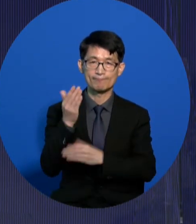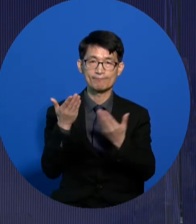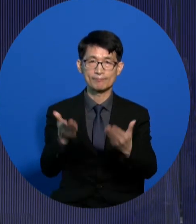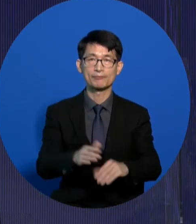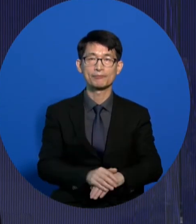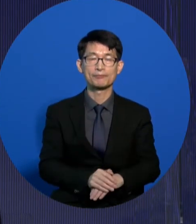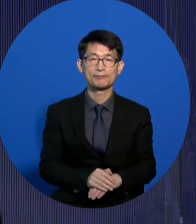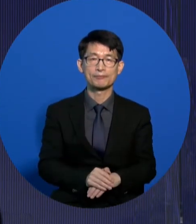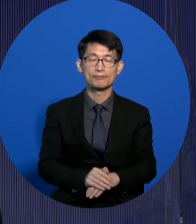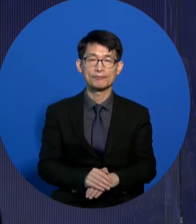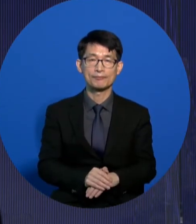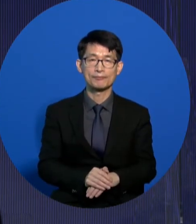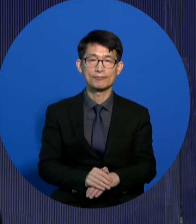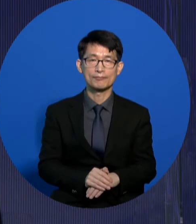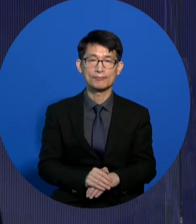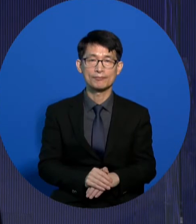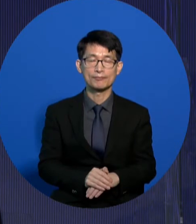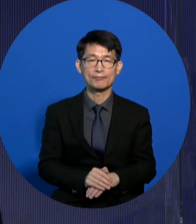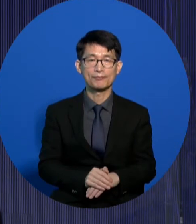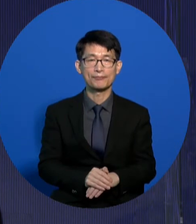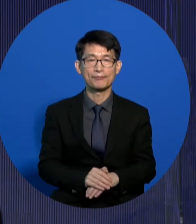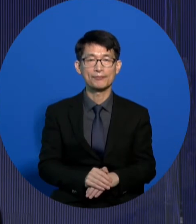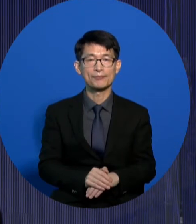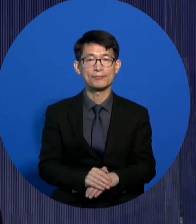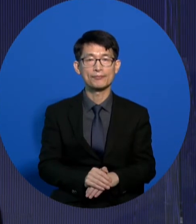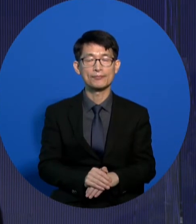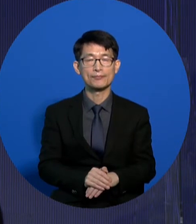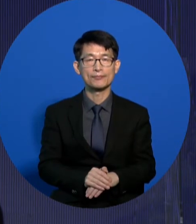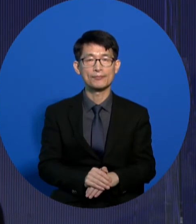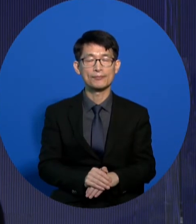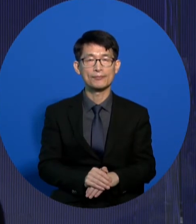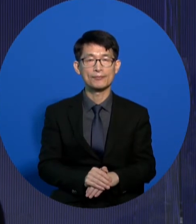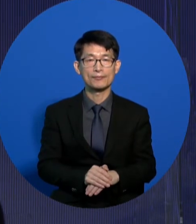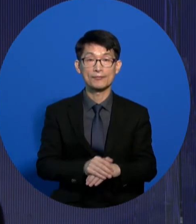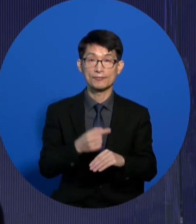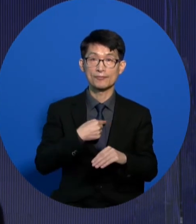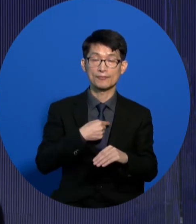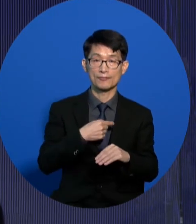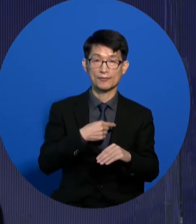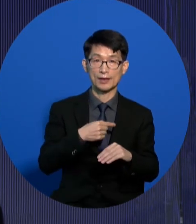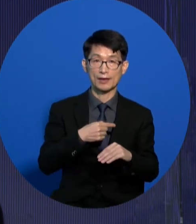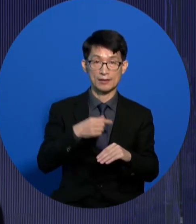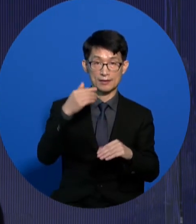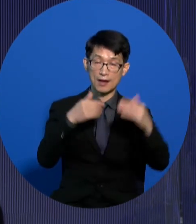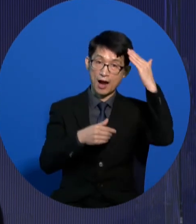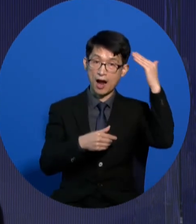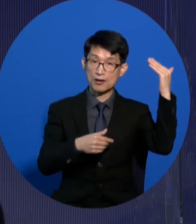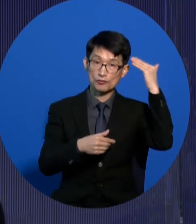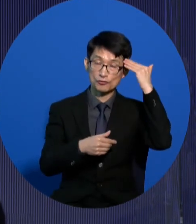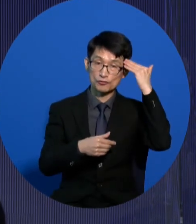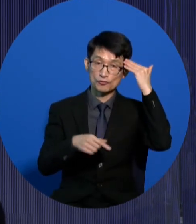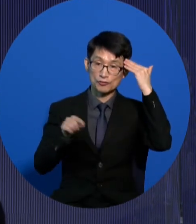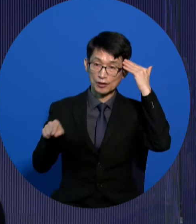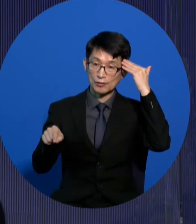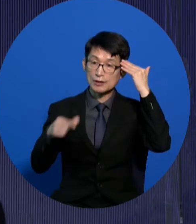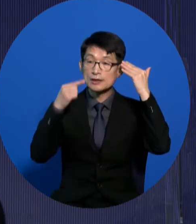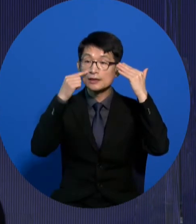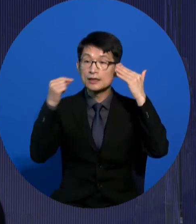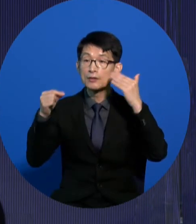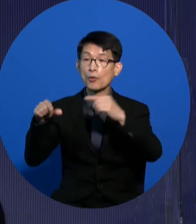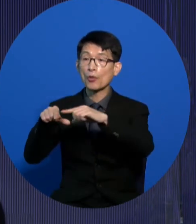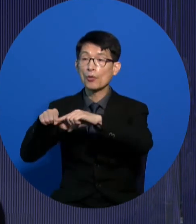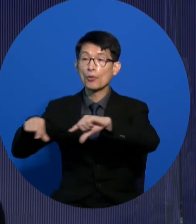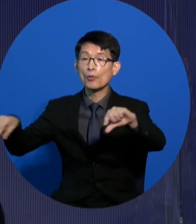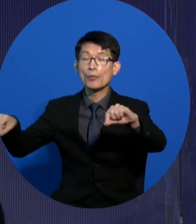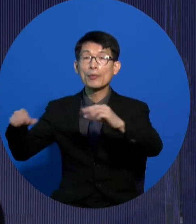나라는 가까이 있지만 우리가 옆 나라에 대한 인식이 일제시대에 살아보지는